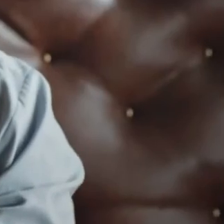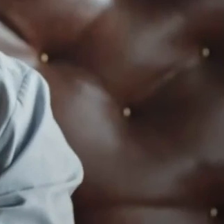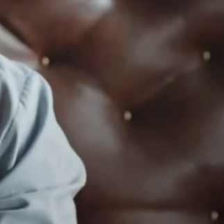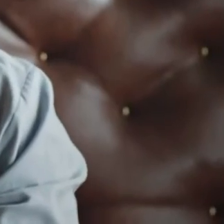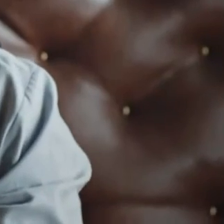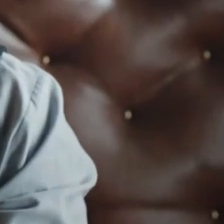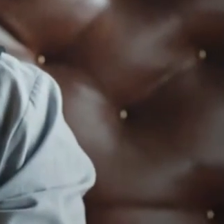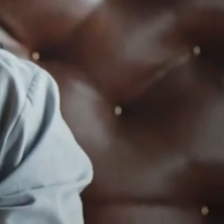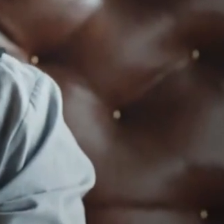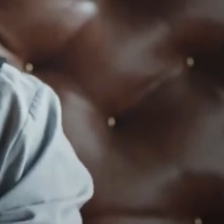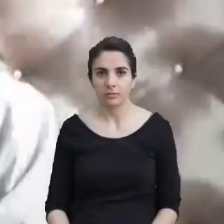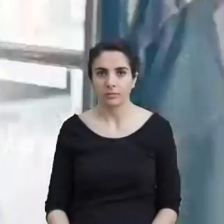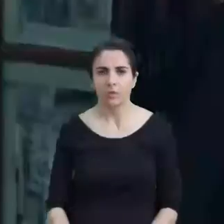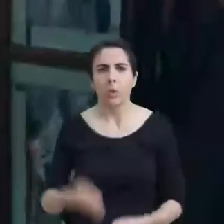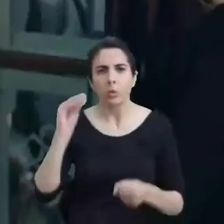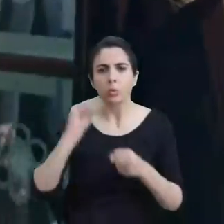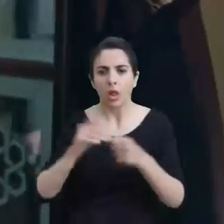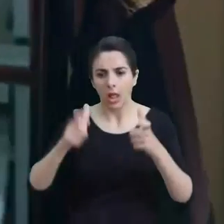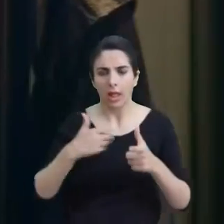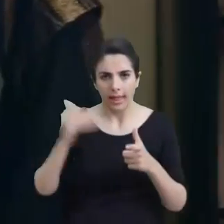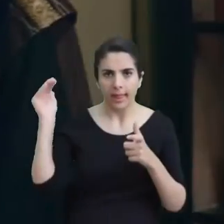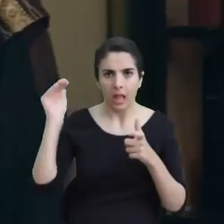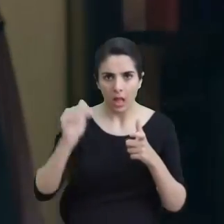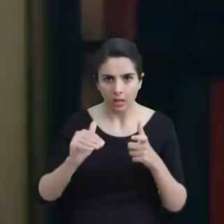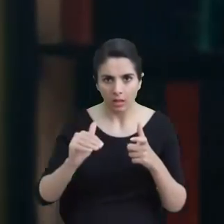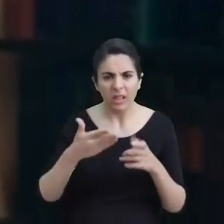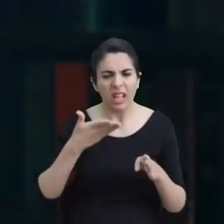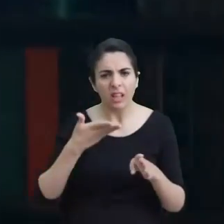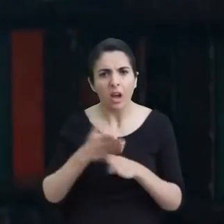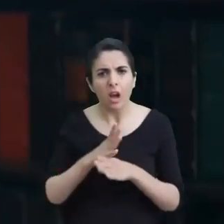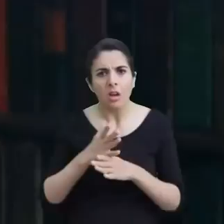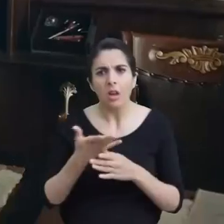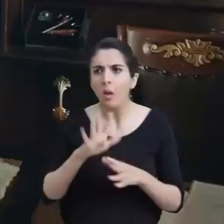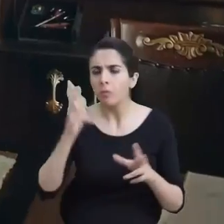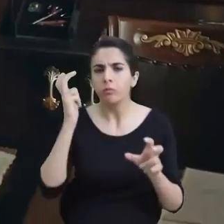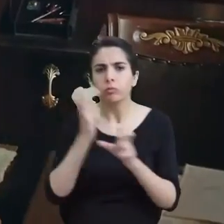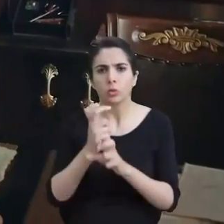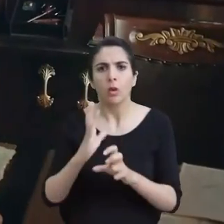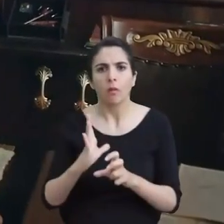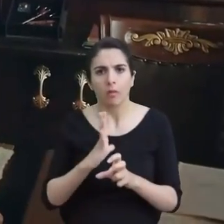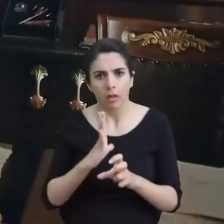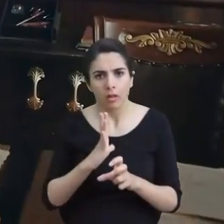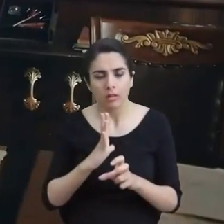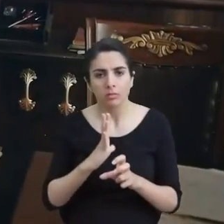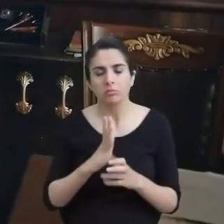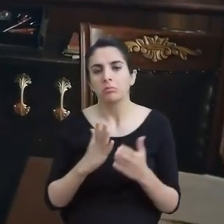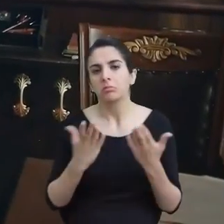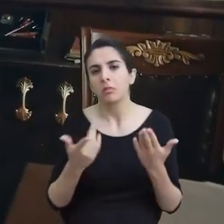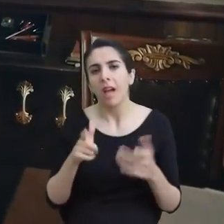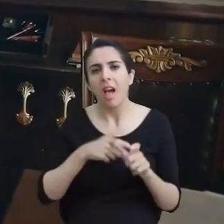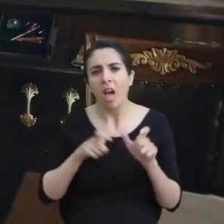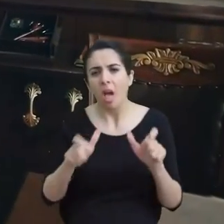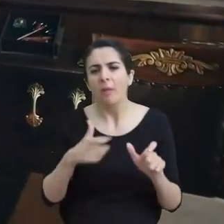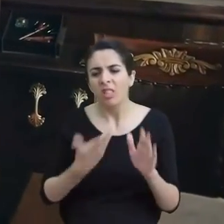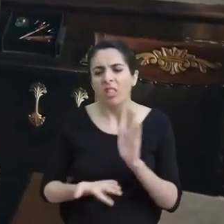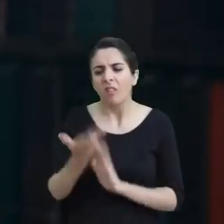gözlerini şaşkınlıkla bıyıklıya çevirdi. Sonuçta buraya geldim. Geçmiş canlanıyor. Gerçekten de ortalıkta pek kimse yoktu. Zaten